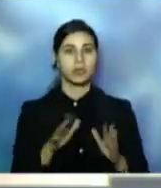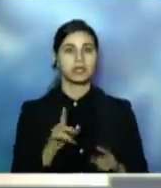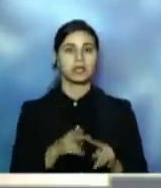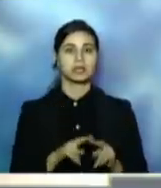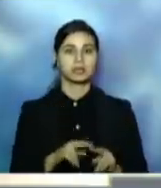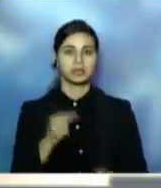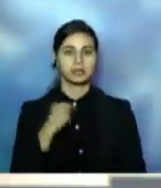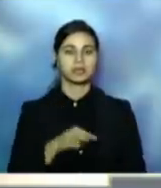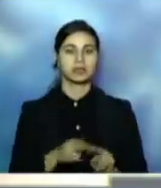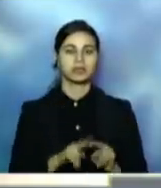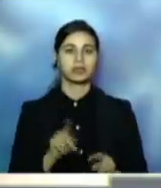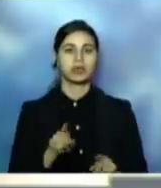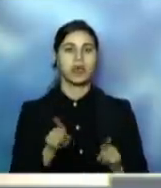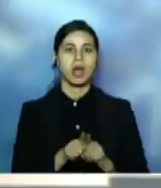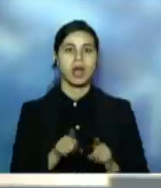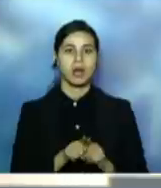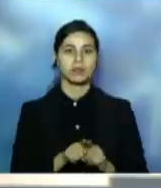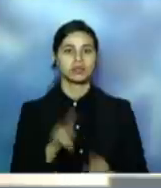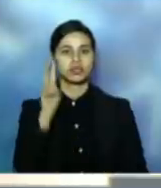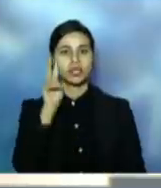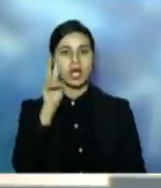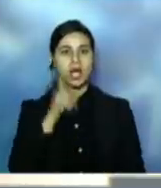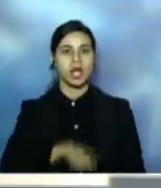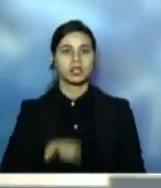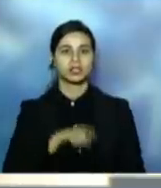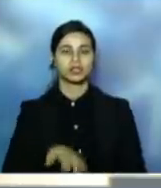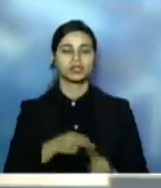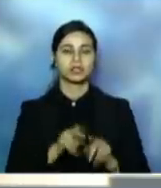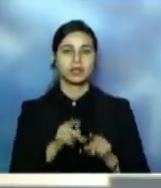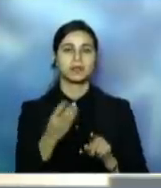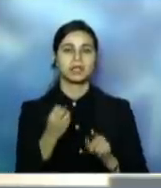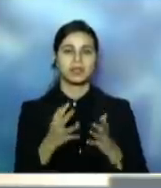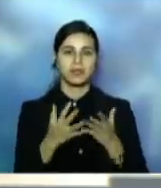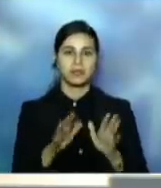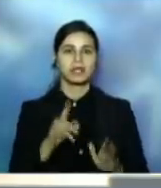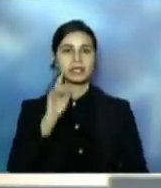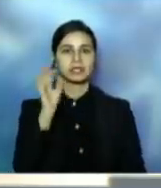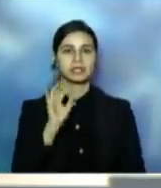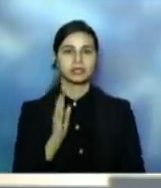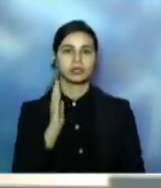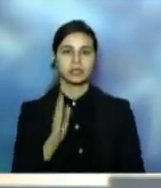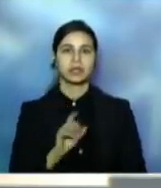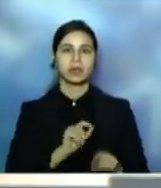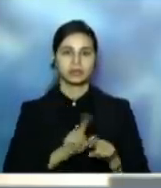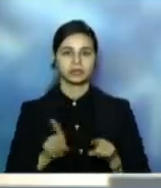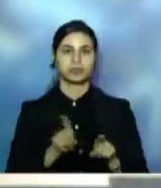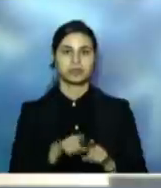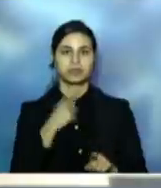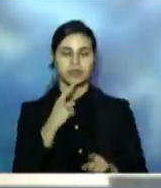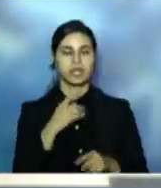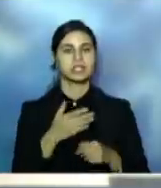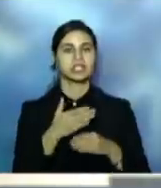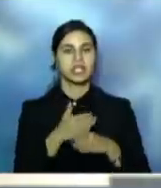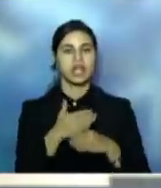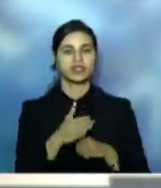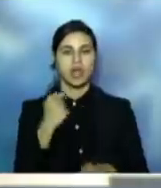აქვს აცეტონი, იმიტომ რომ ამ შარტში, ამ შემთხვევაში კიდევ უფრო ინტენსიურად წავა, ასე ვთქვა, დაშლის